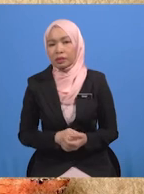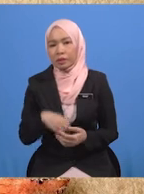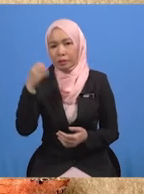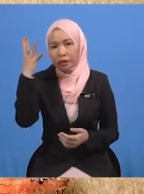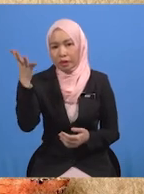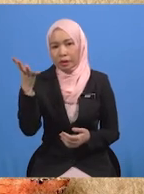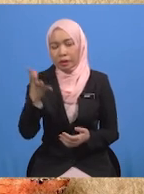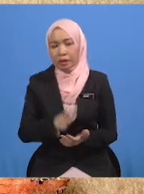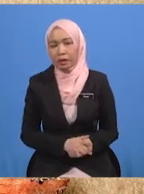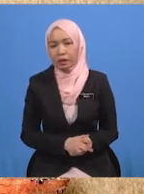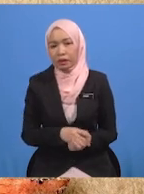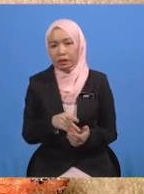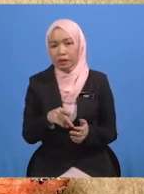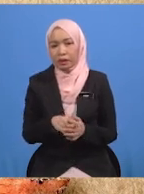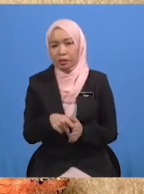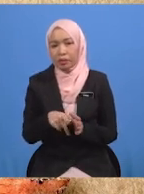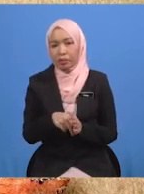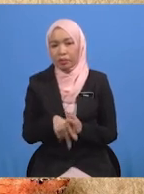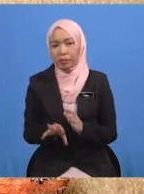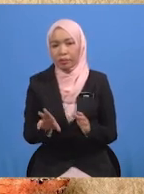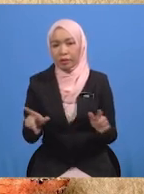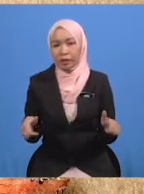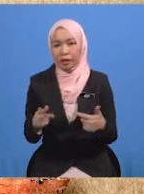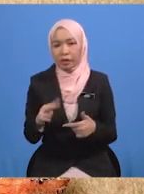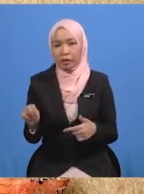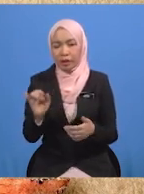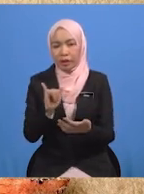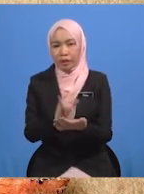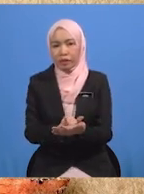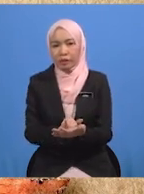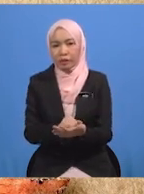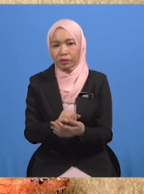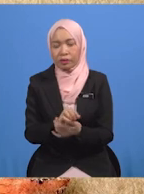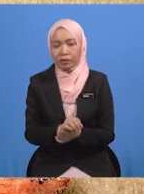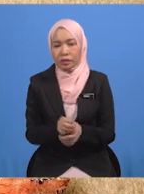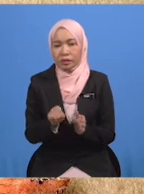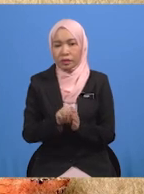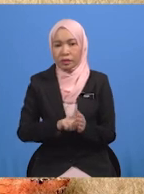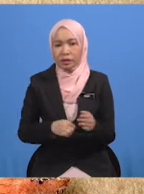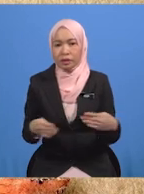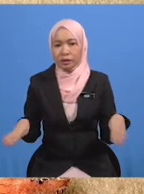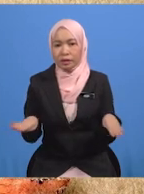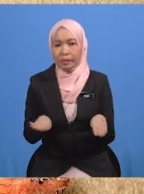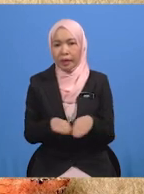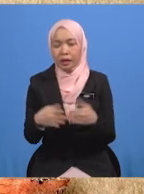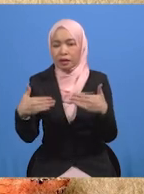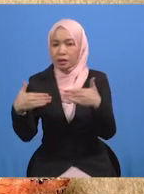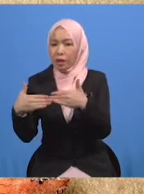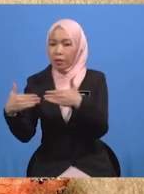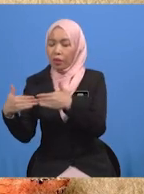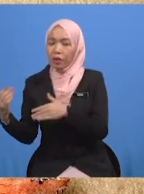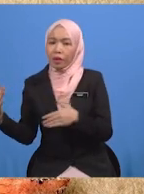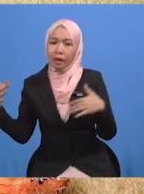tersebut sebagai salah satu kesinambungan daripada Perang Salib yang tidak